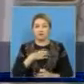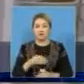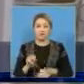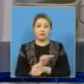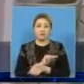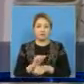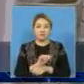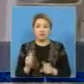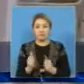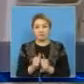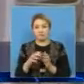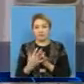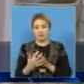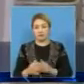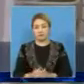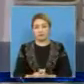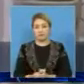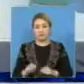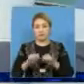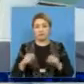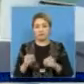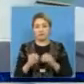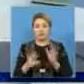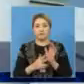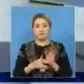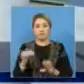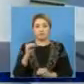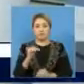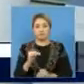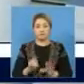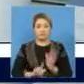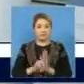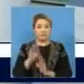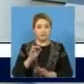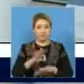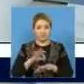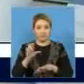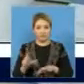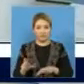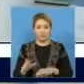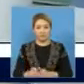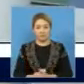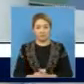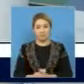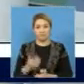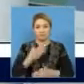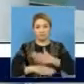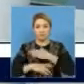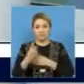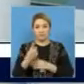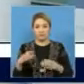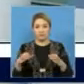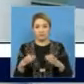жители близлежащих районов. Открылись мы с 18 февраля, начали прием пациентов. Эти пациенты являются инвалидами первой